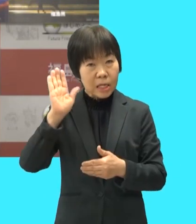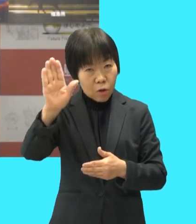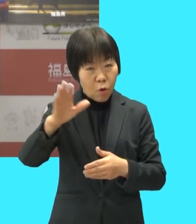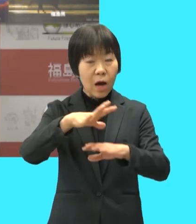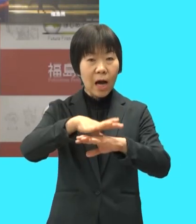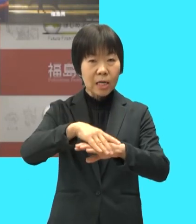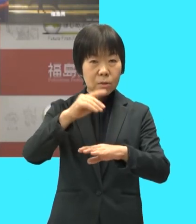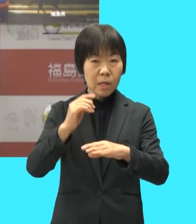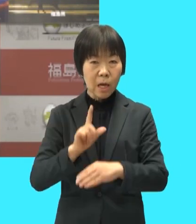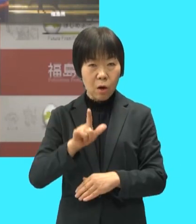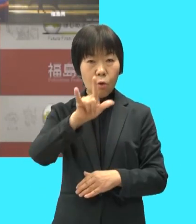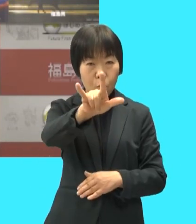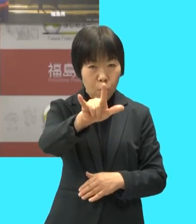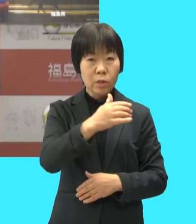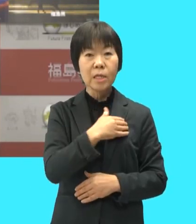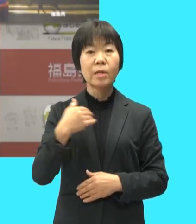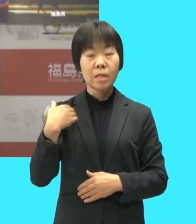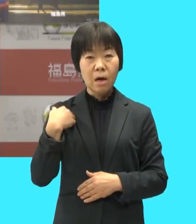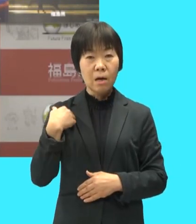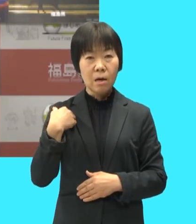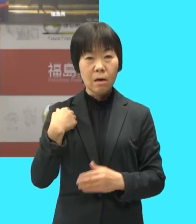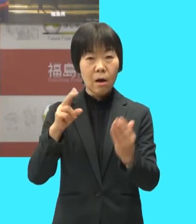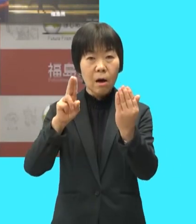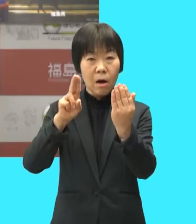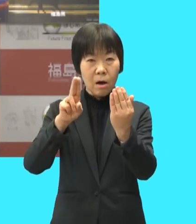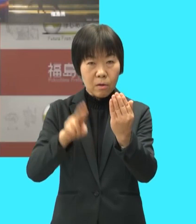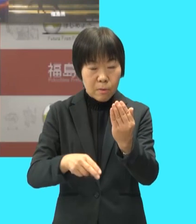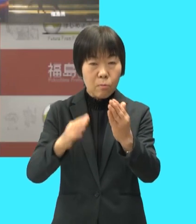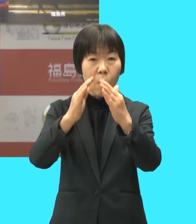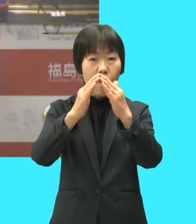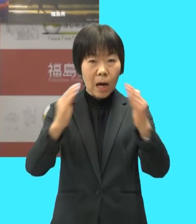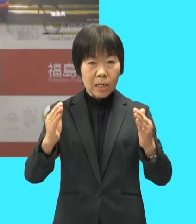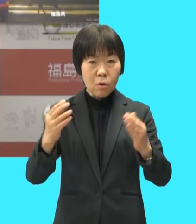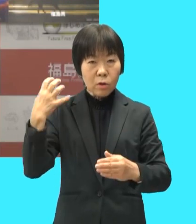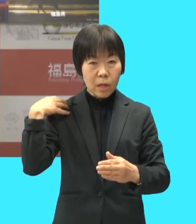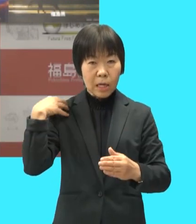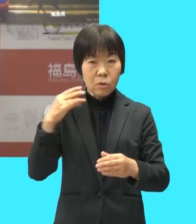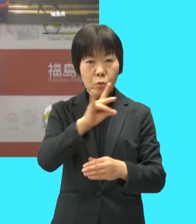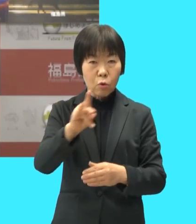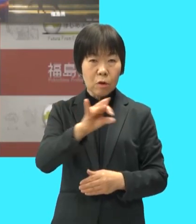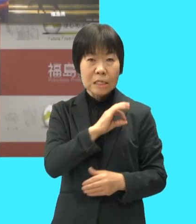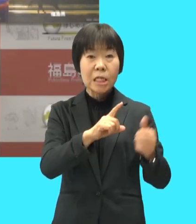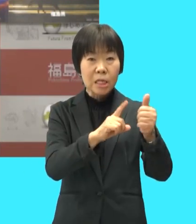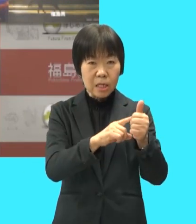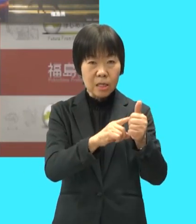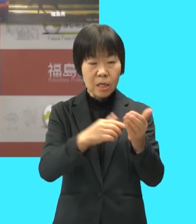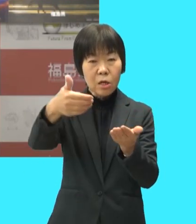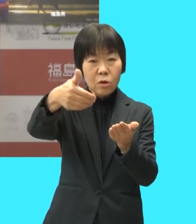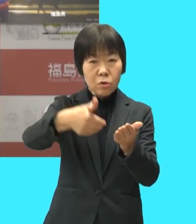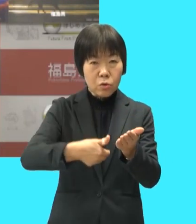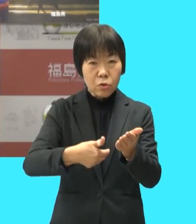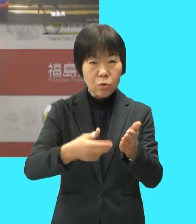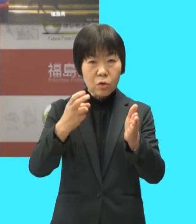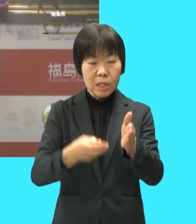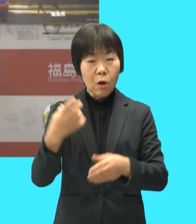問することができました。立法会の担当の議員、あるいは輸入規制を担当